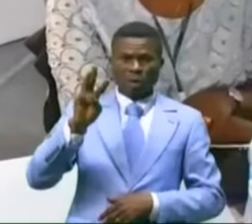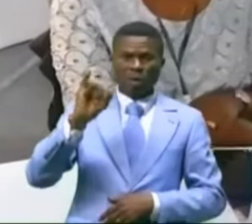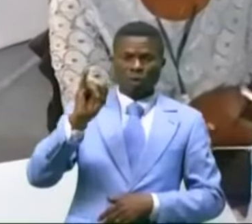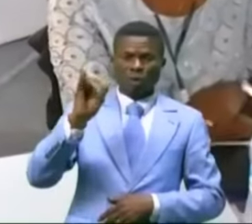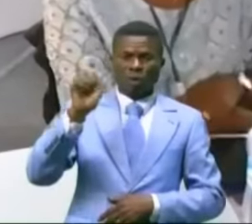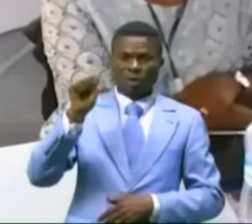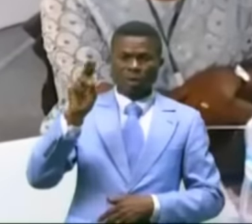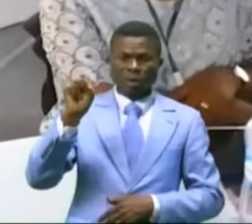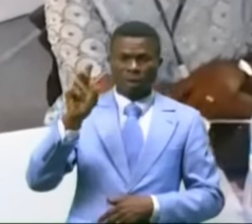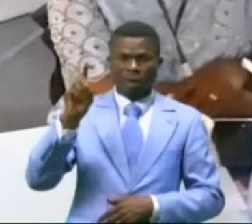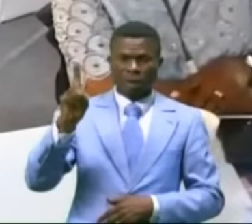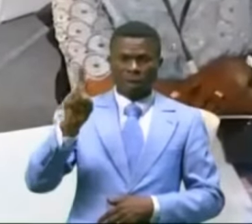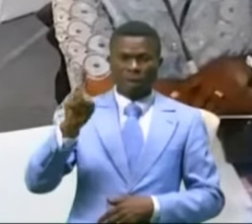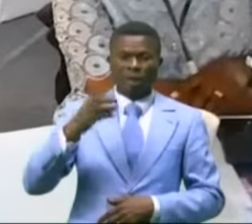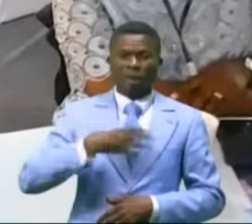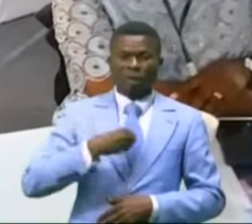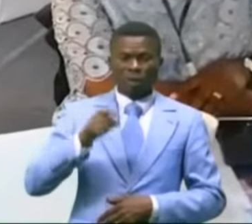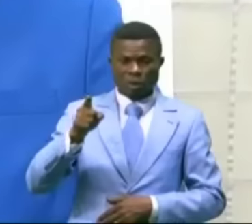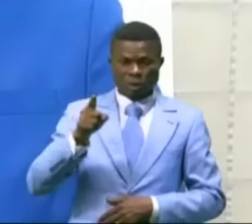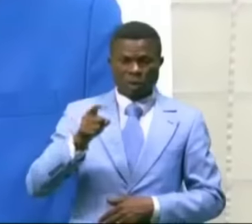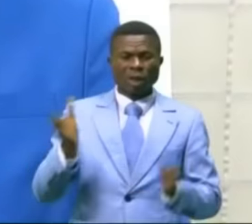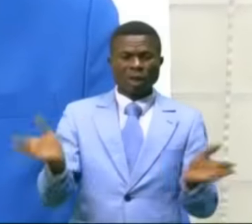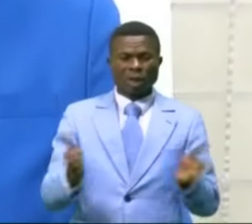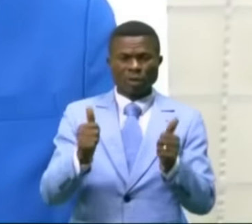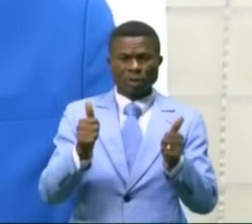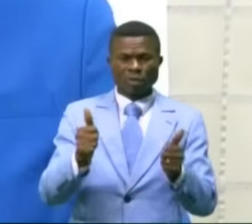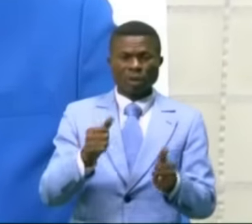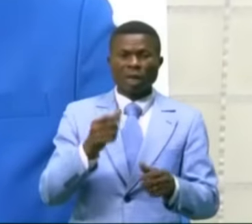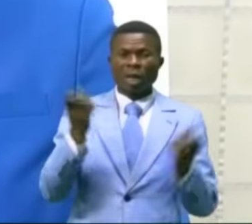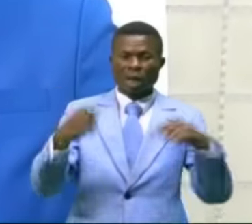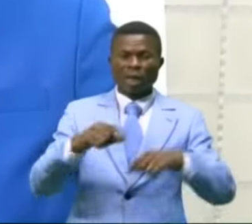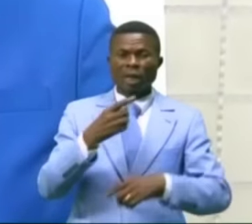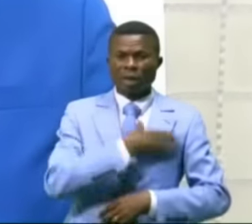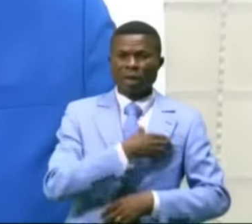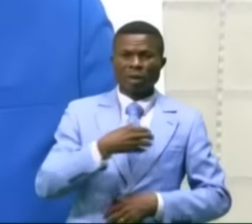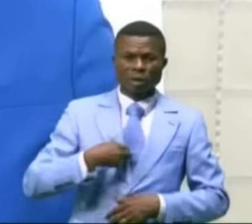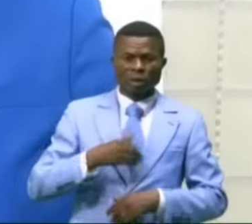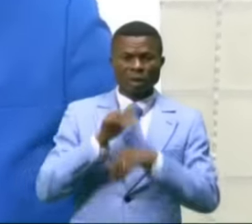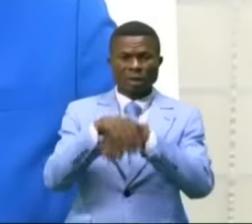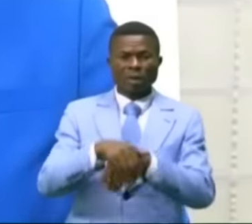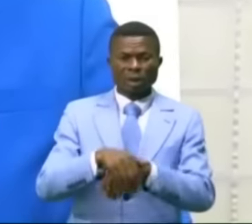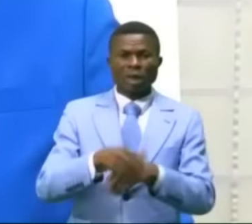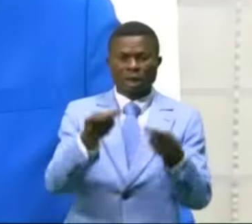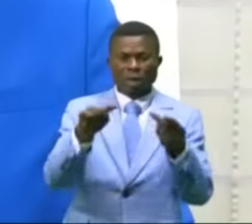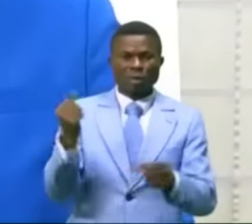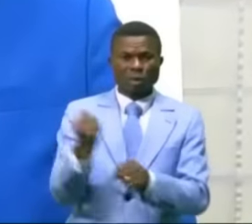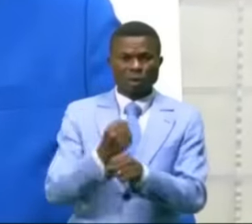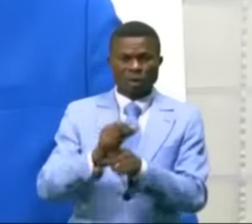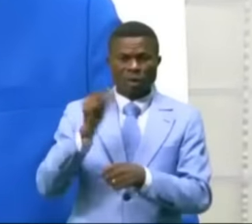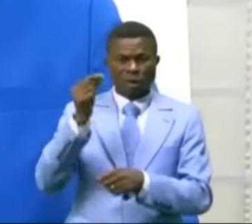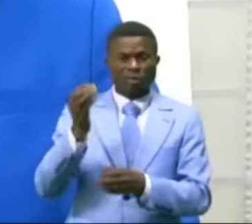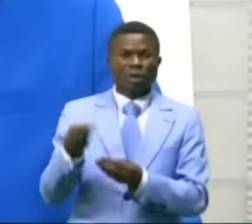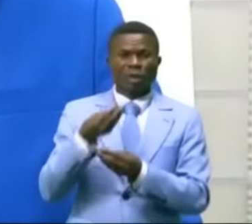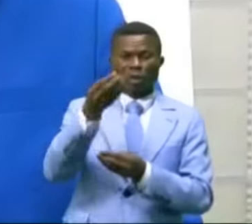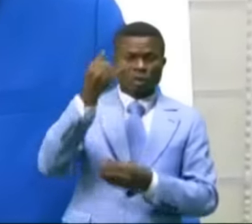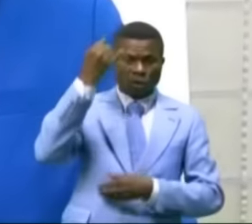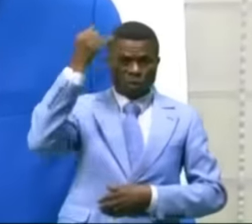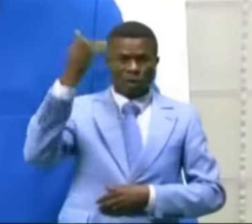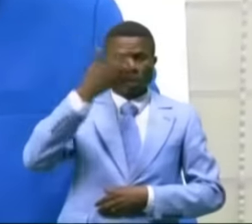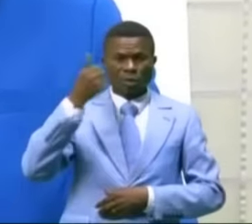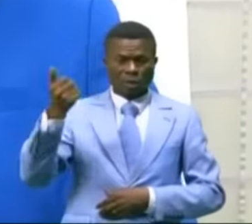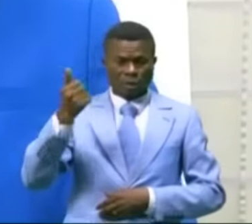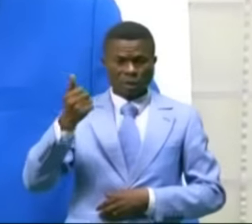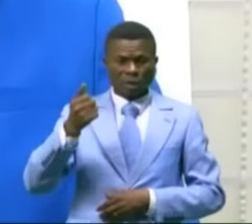l'initiative de WIM DRC est à encourager. Lorsque des femmes impliquées dans le secteur minier apportent des initiatives pour voir comment non